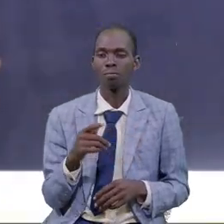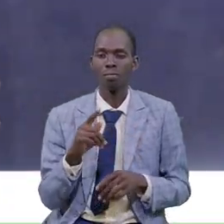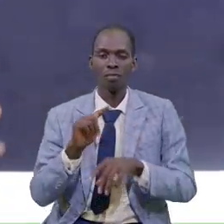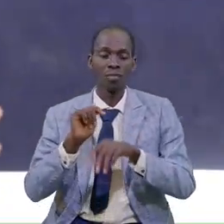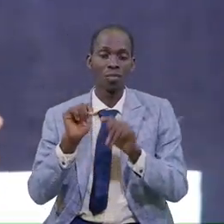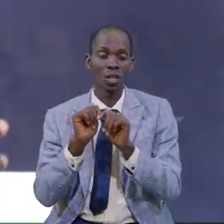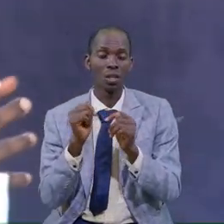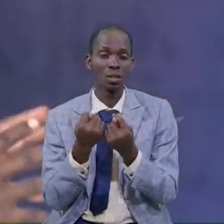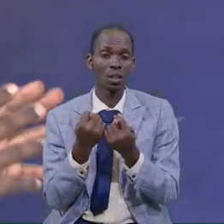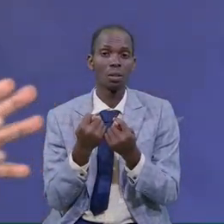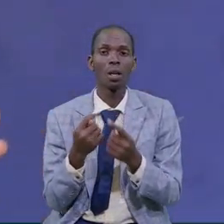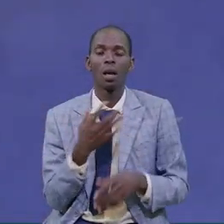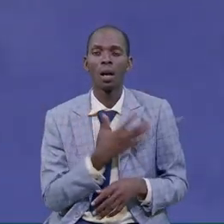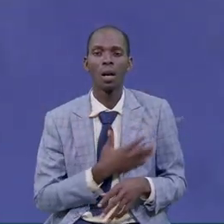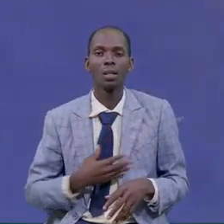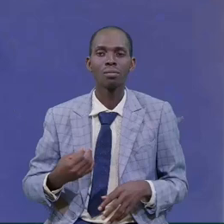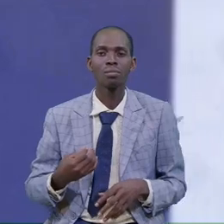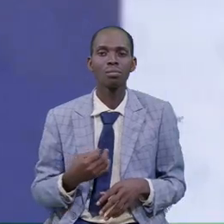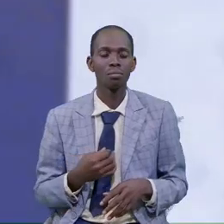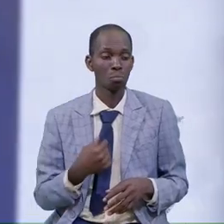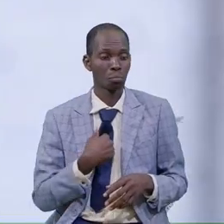différentes tribus.